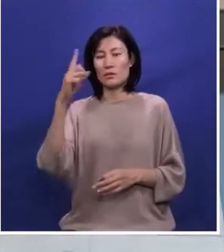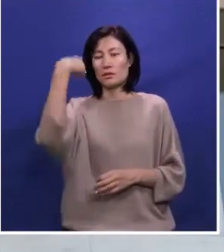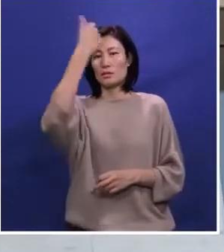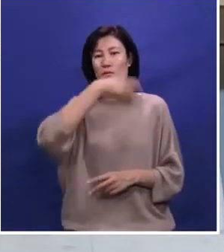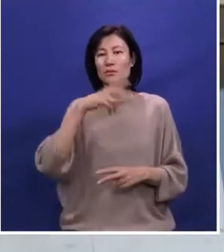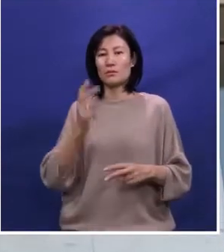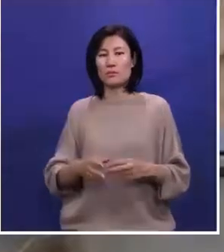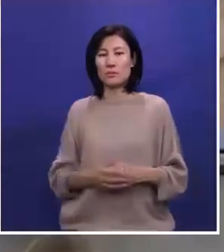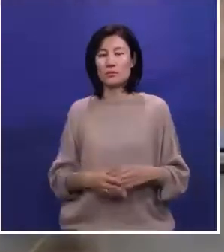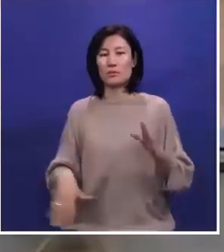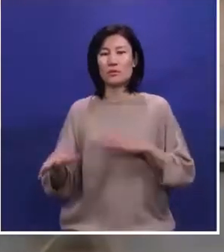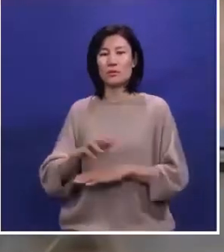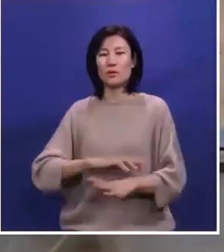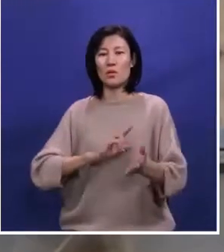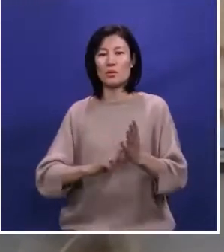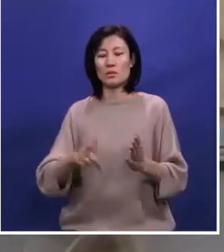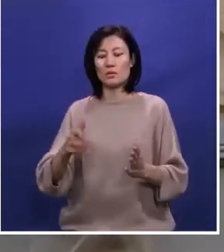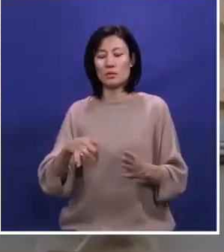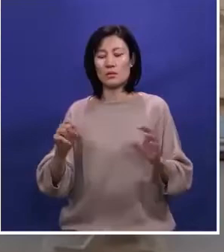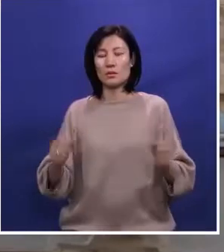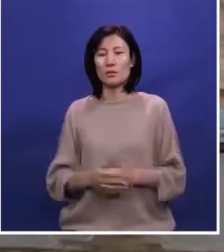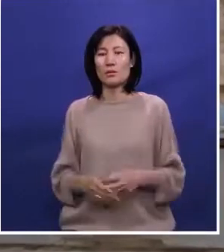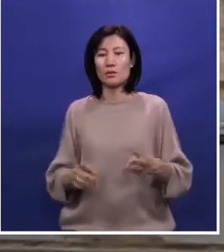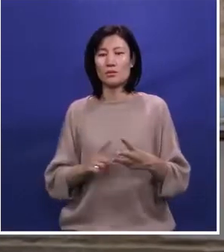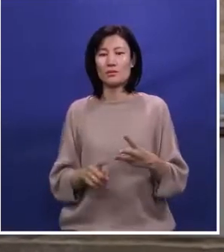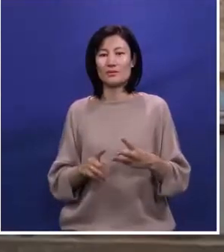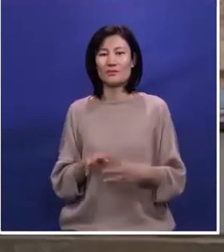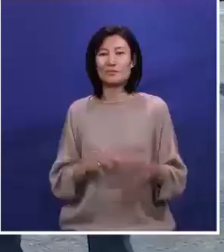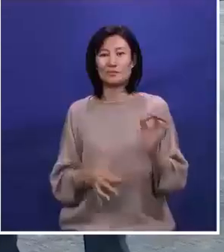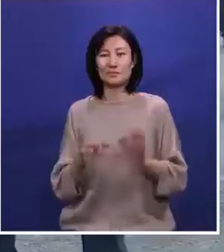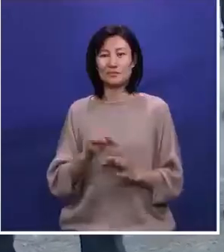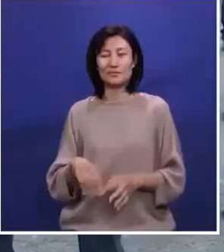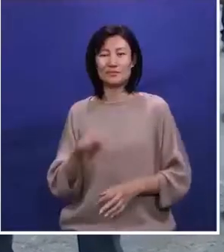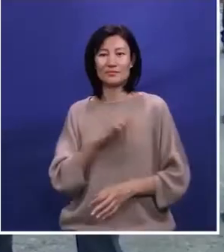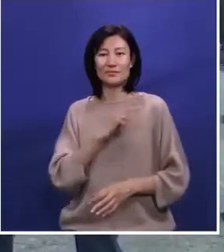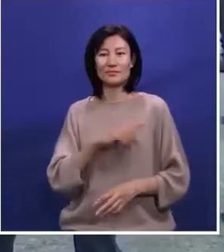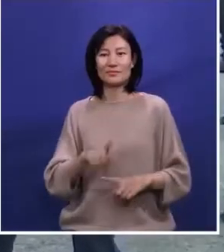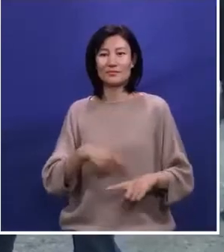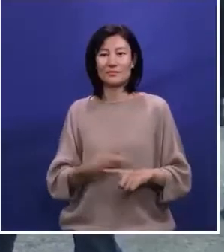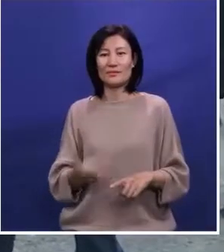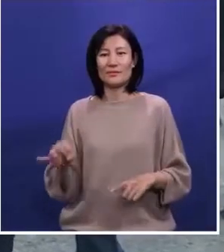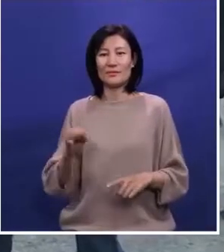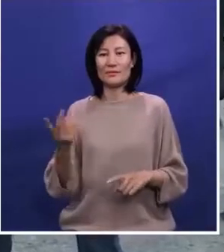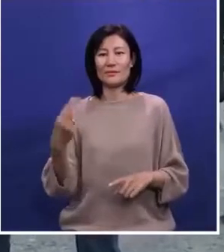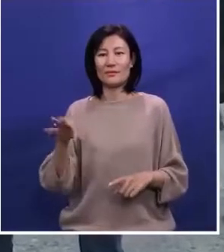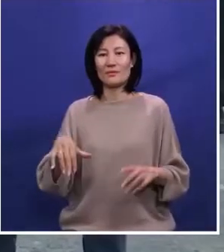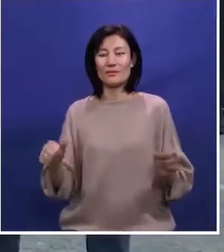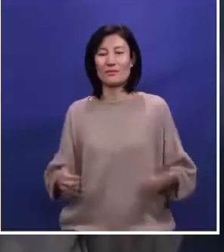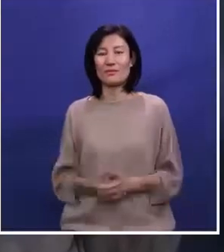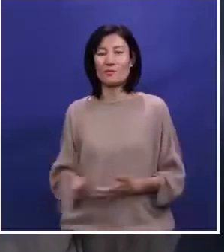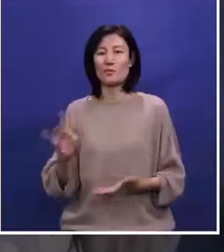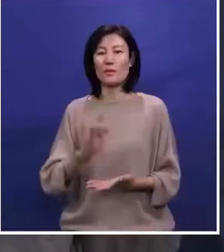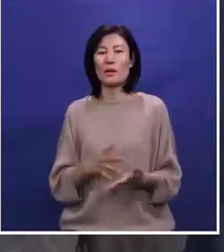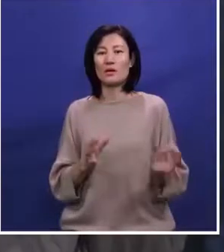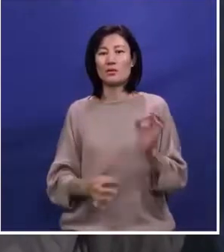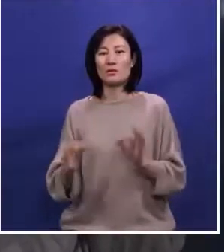бітті. Жалпы алаңда 30 гектардан асатын 3 нысанның құрылысы қарқынды жүруде. Солардың бірі Дендара саябақ. Қаладағы